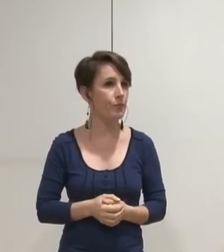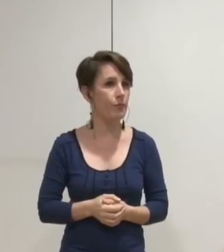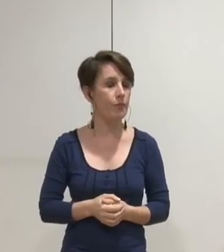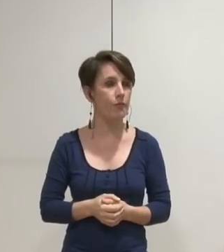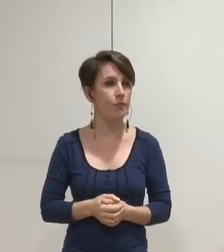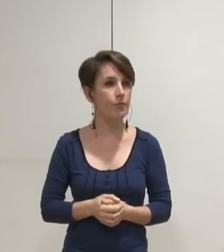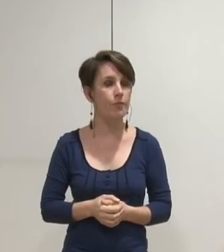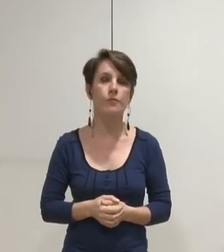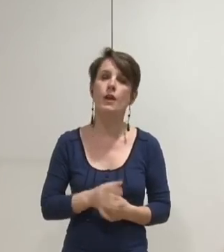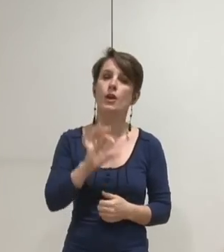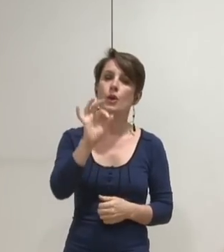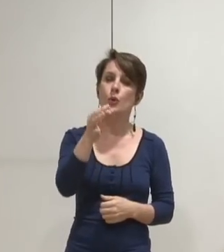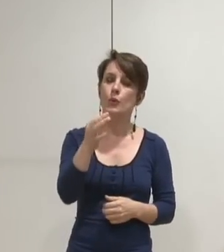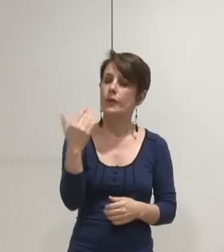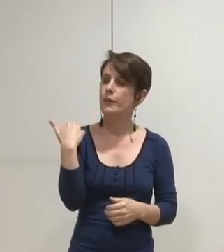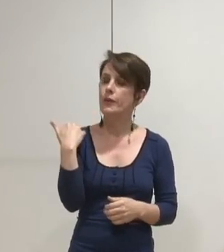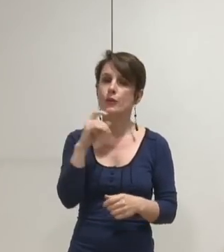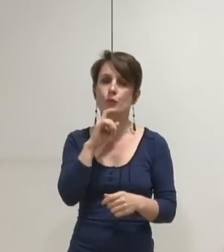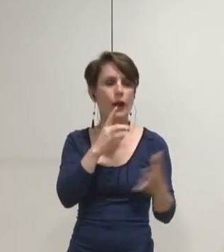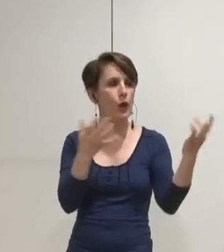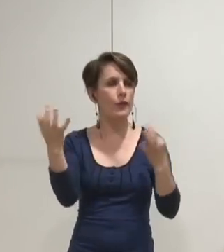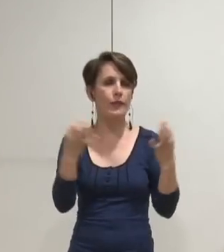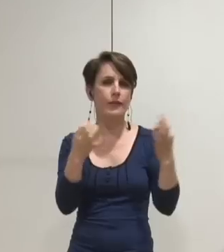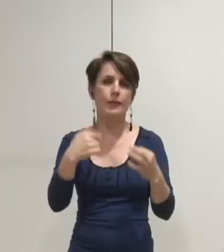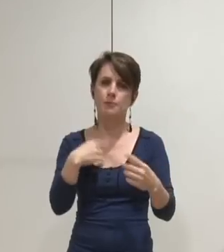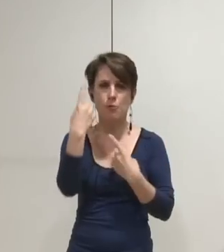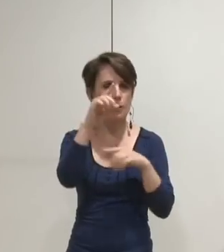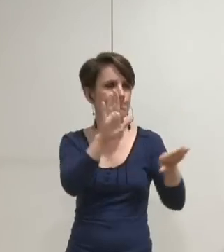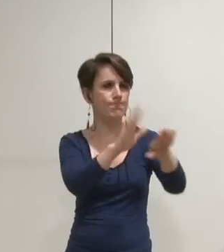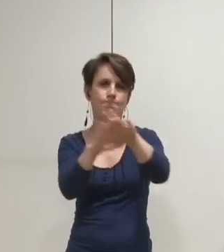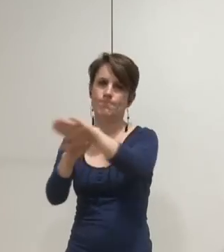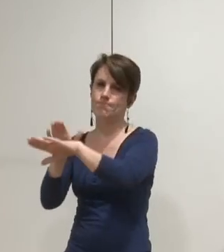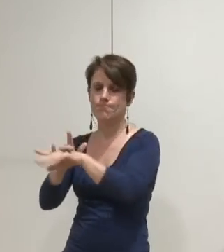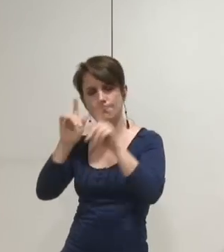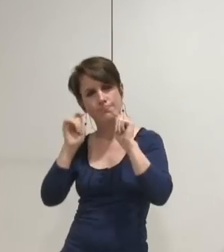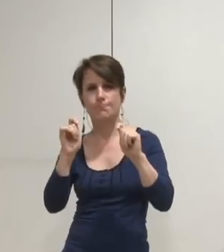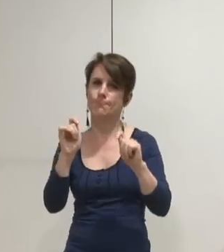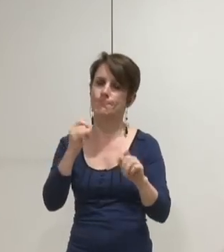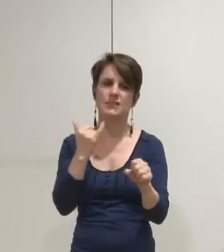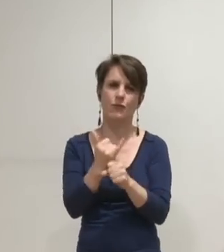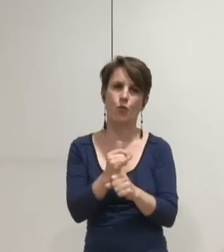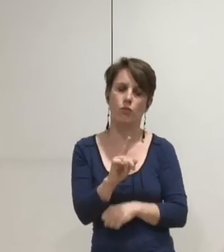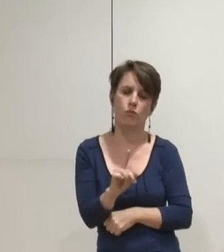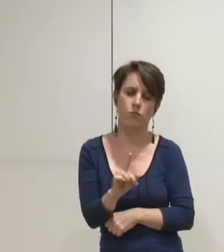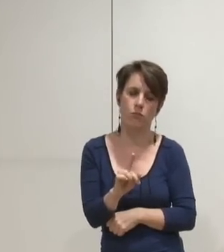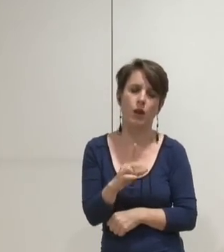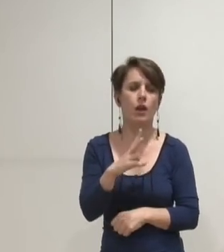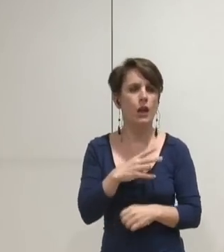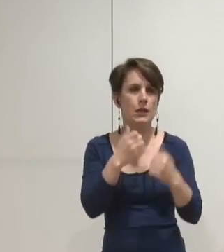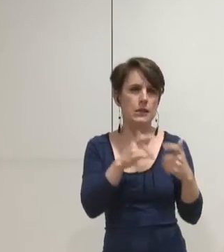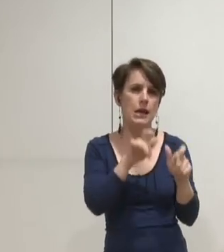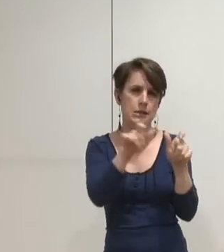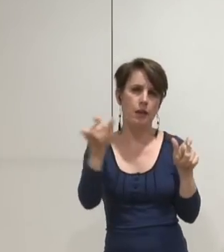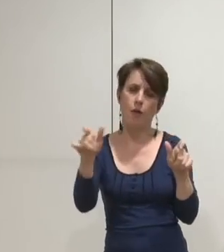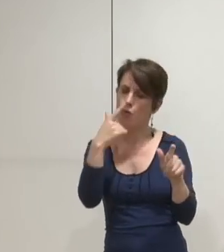même de rectifier certains propos qui onit pu être tenus ici et qui sont notamment tenus depuis plusieurs semaines notamment l'usage de certains termes qui sont